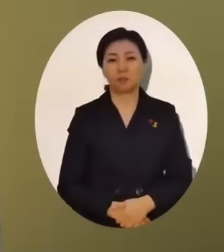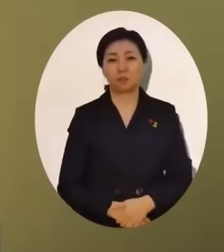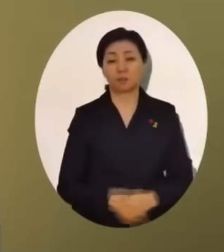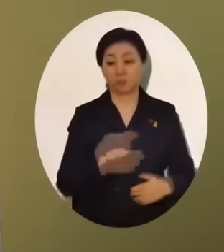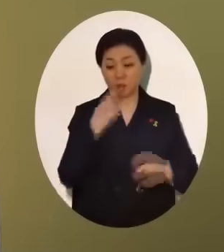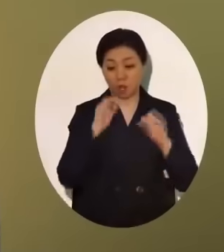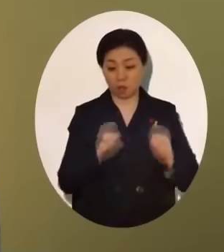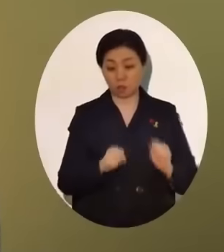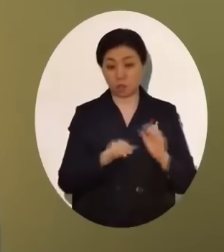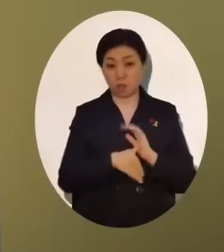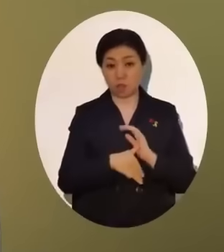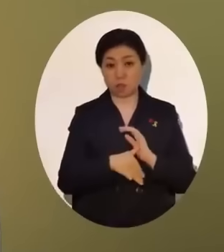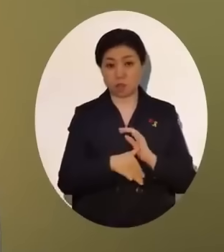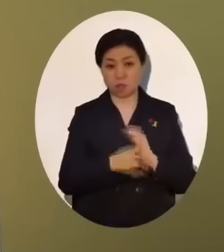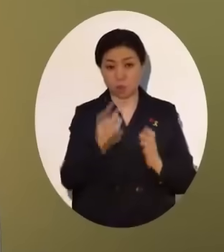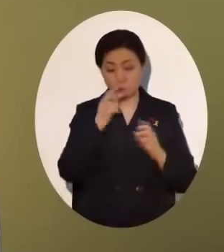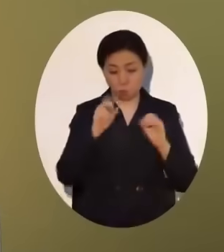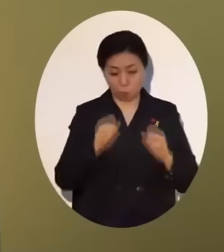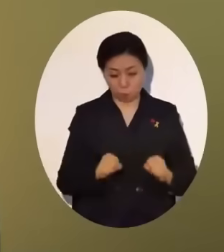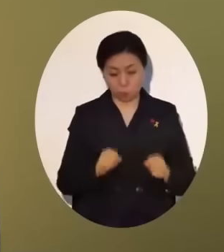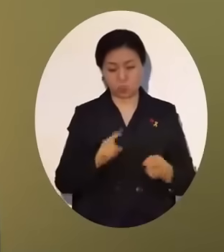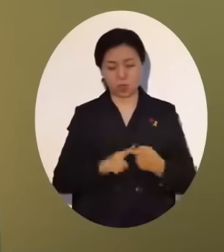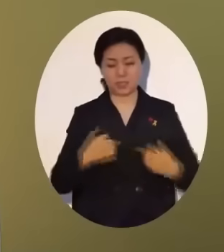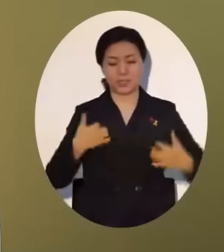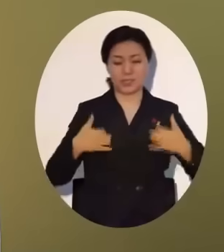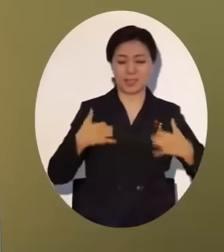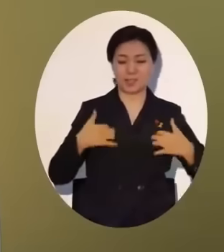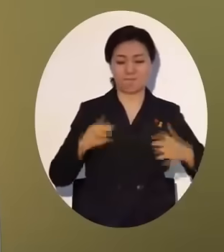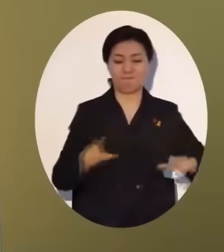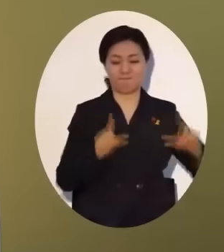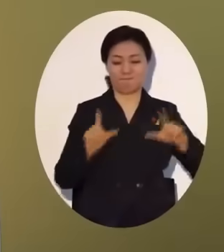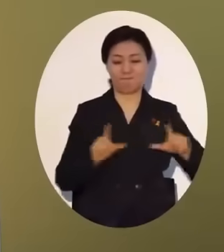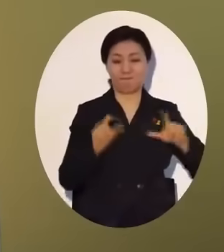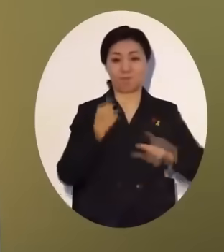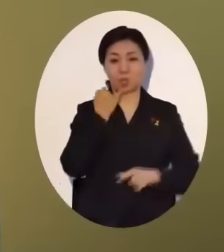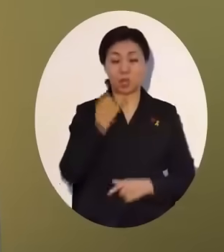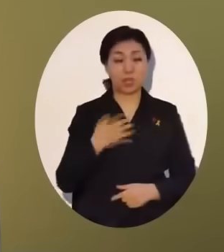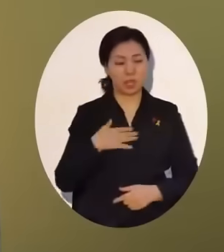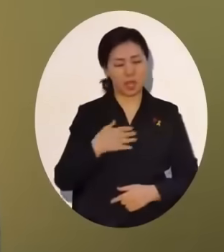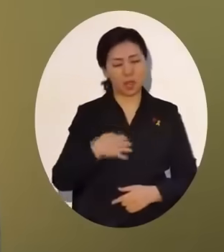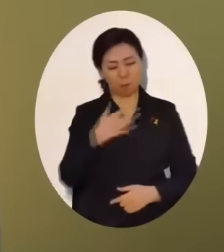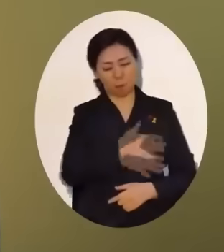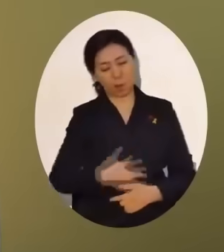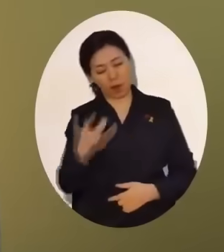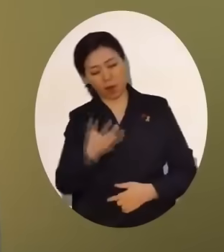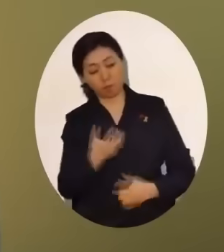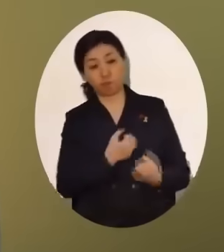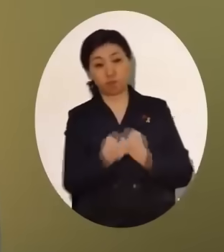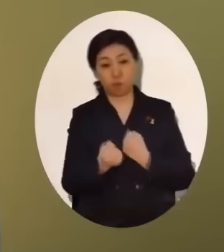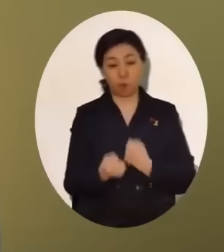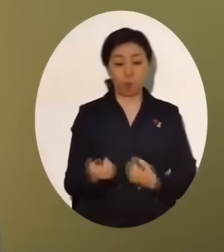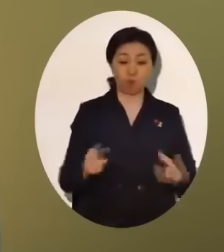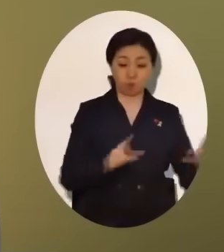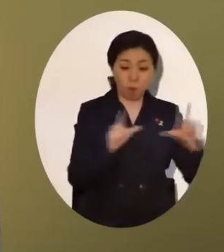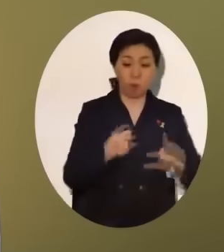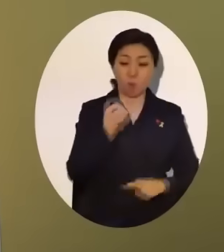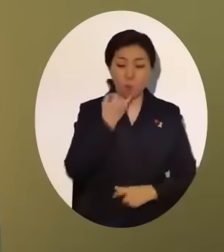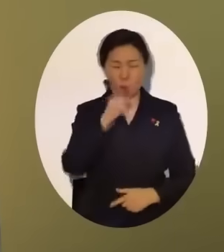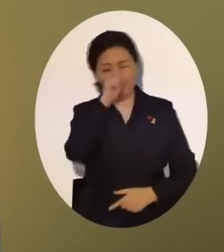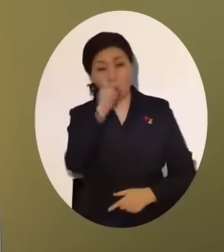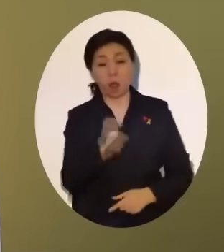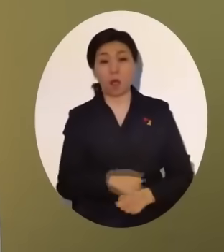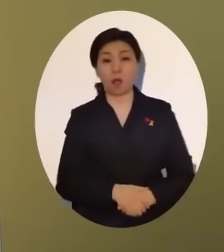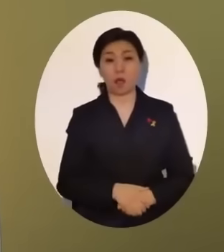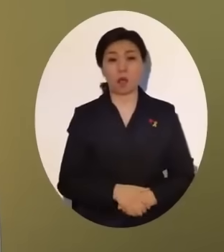그럼 살아있을 때는 살아있다는 것을 즐기면 돼. 아, 그래도 난 살아있어. 아파도 나는 살아있어. 살아있는 건 좋은 거야.